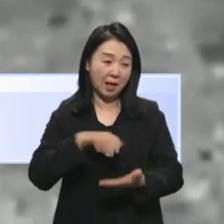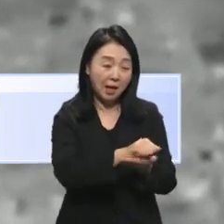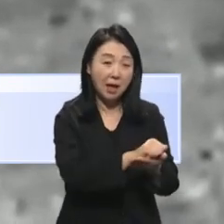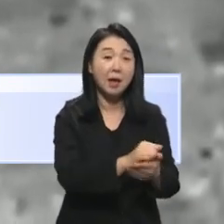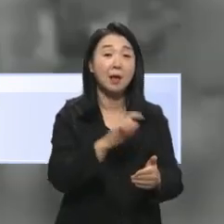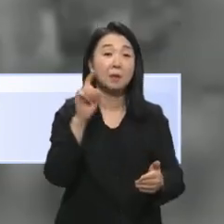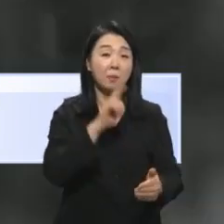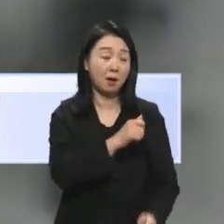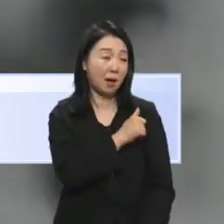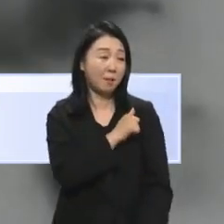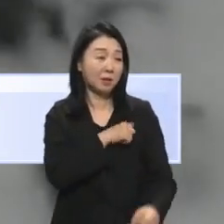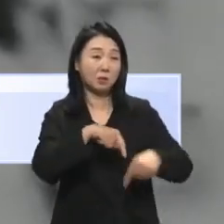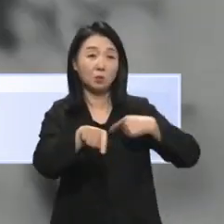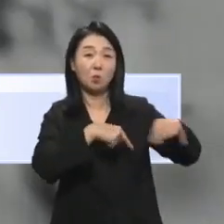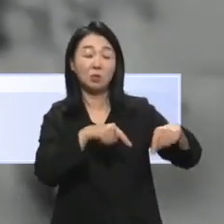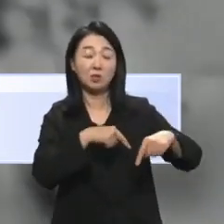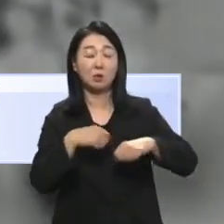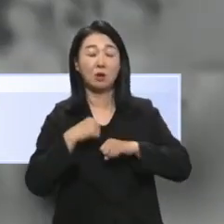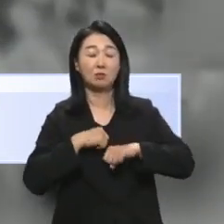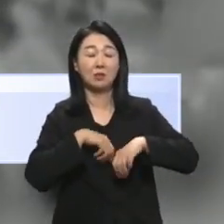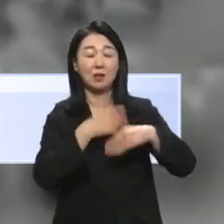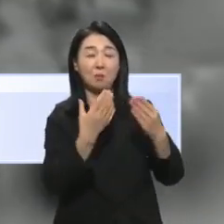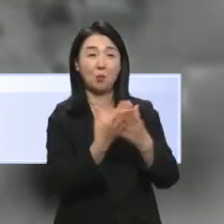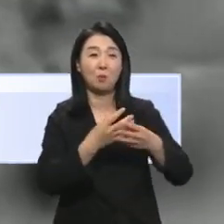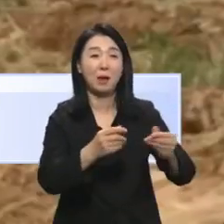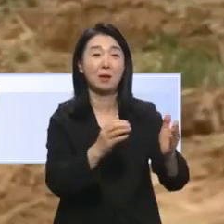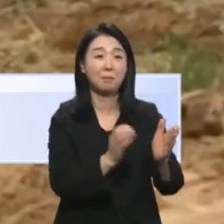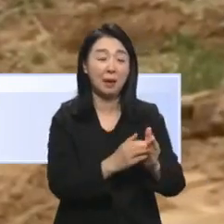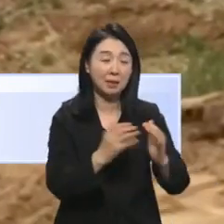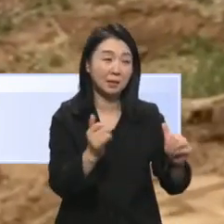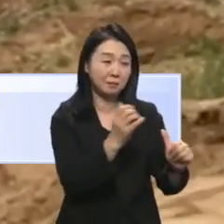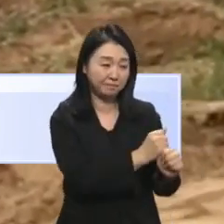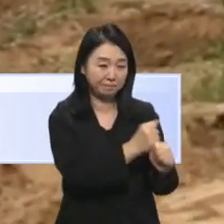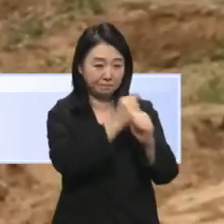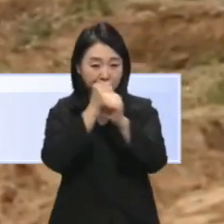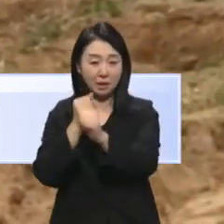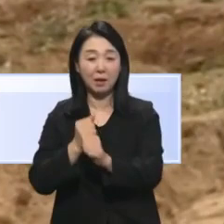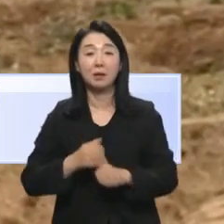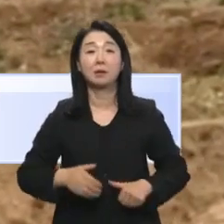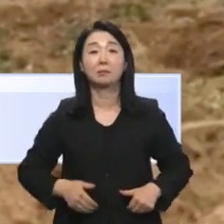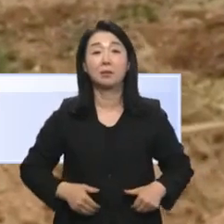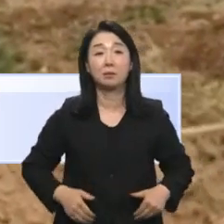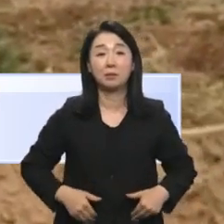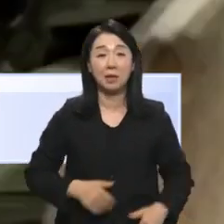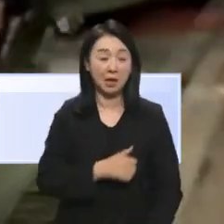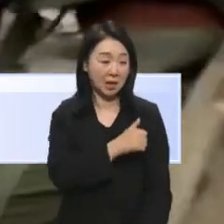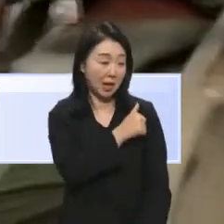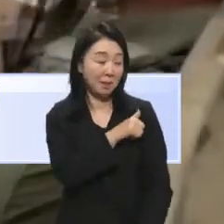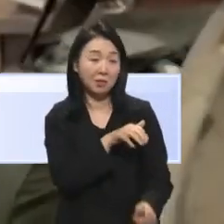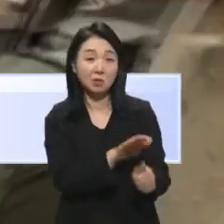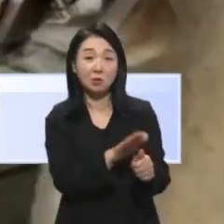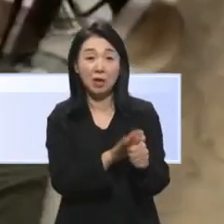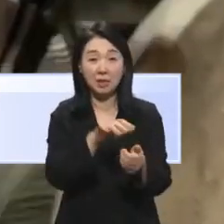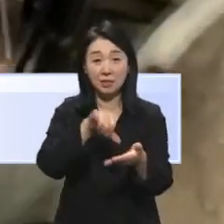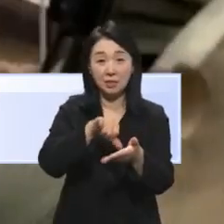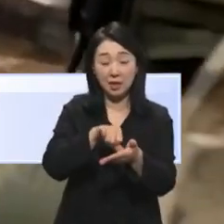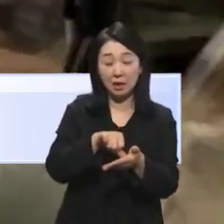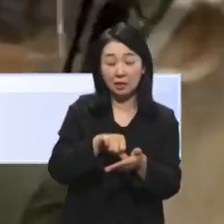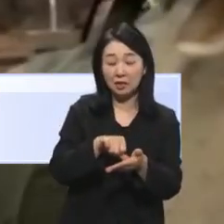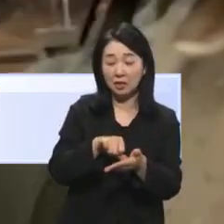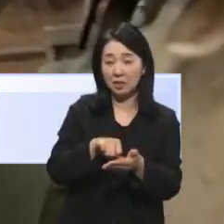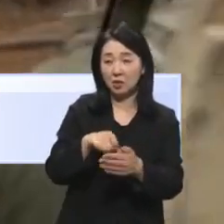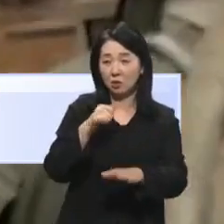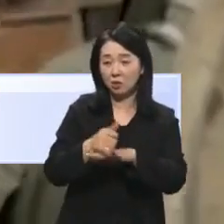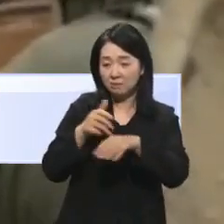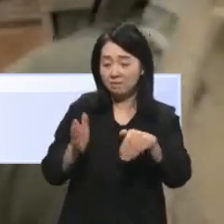통치와 군사력을 파괴하고 인질들을 집으로 데려오는 것이라고 밝혔습니다. 하마스를 지원하는 이란은 선을